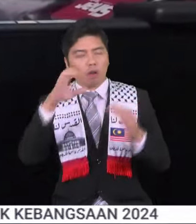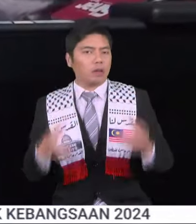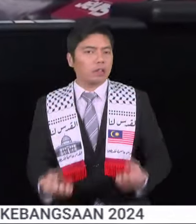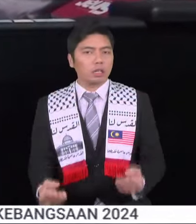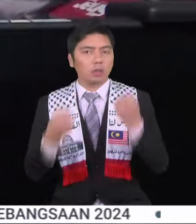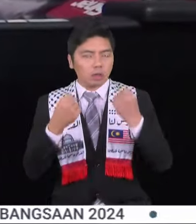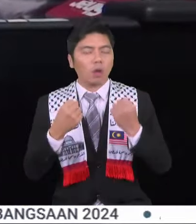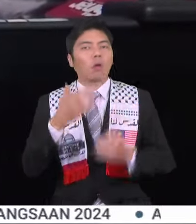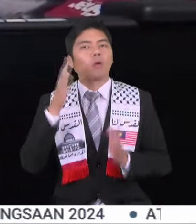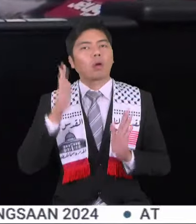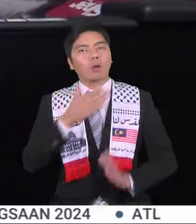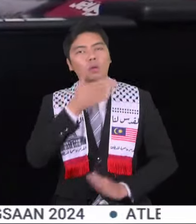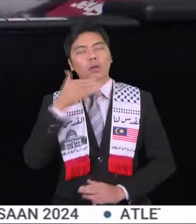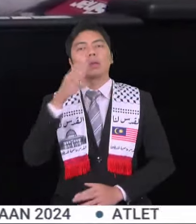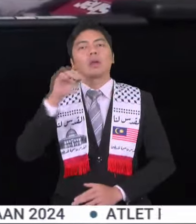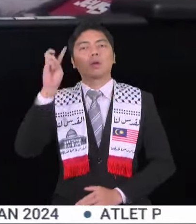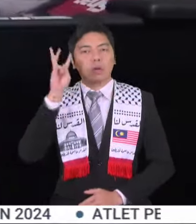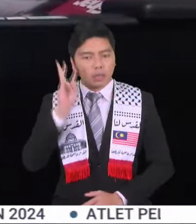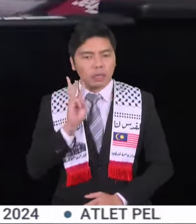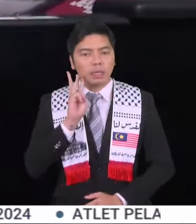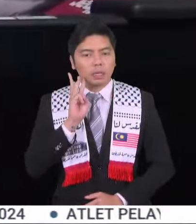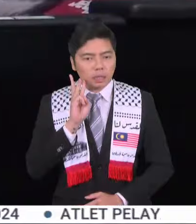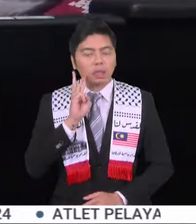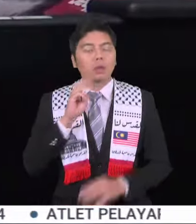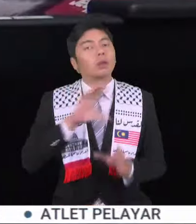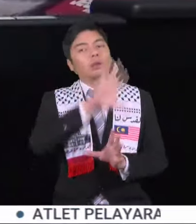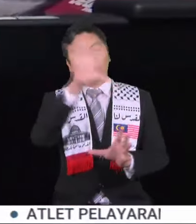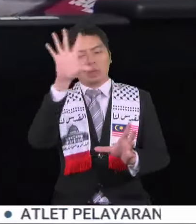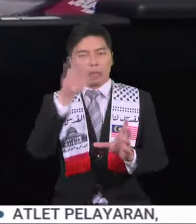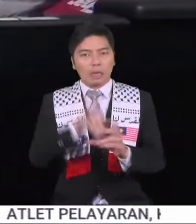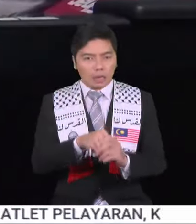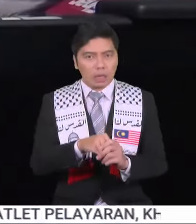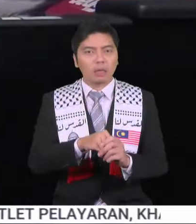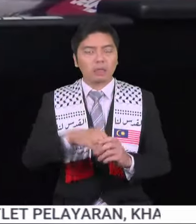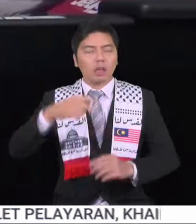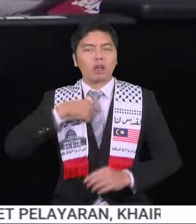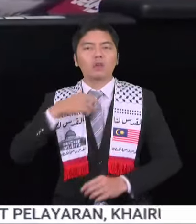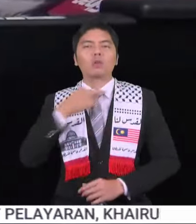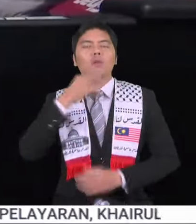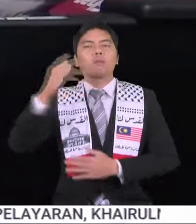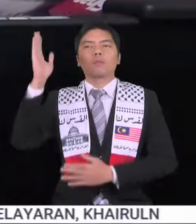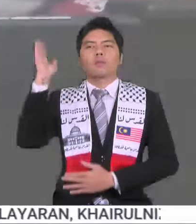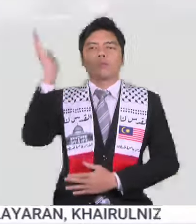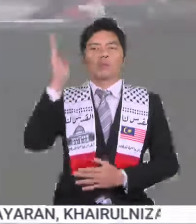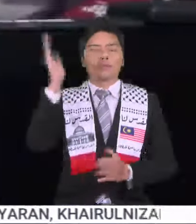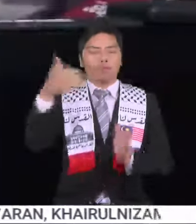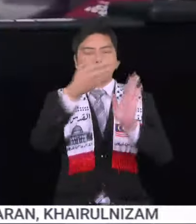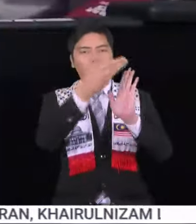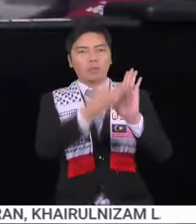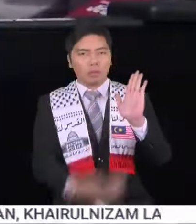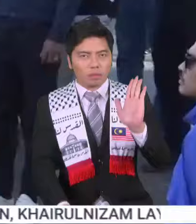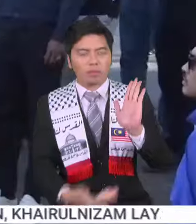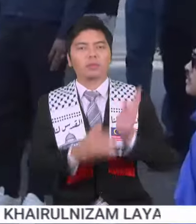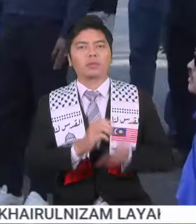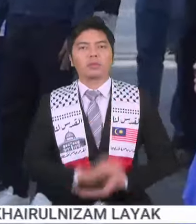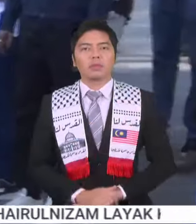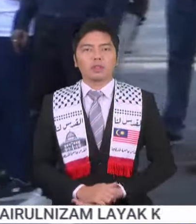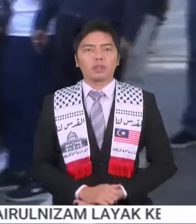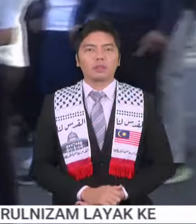memperkasakan golongan anak muda dan wanita akan dimasukkan dalam manifesto saya yang akan dilancar nanti lagilah.